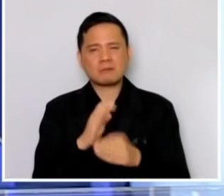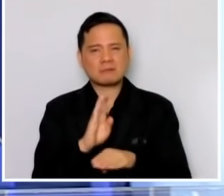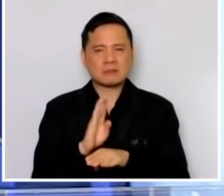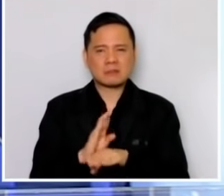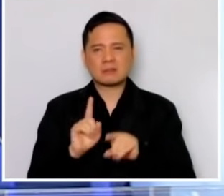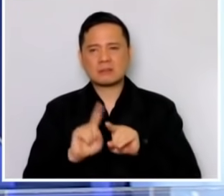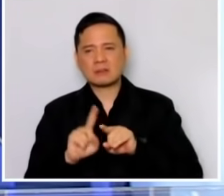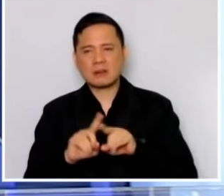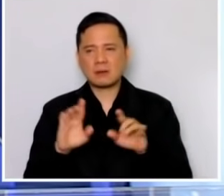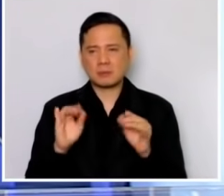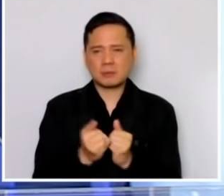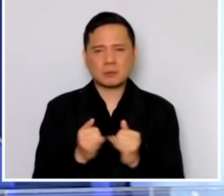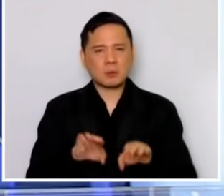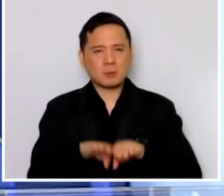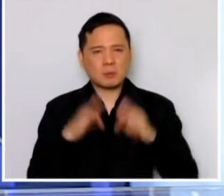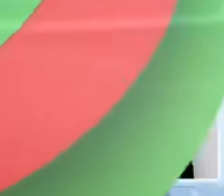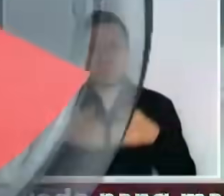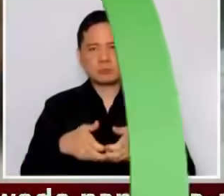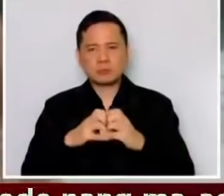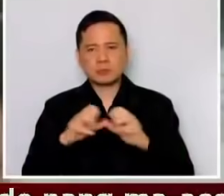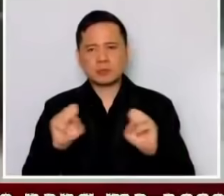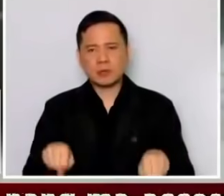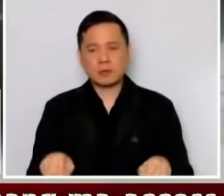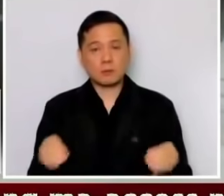Nagpapatrol, Warren De Guzman.